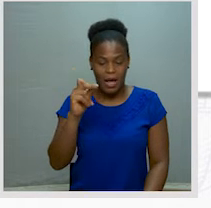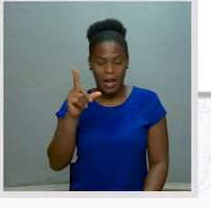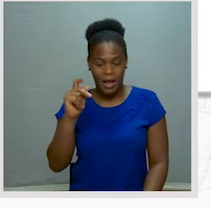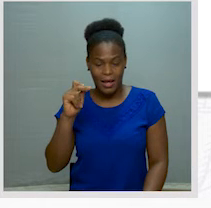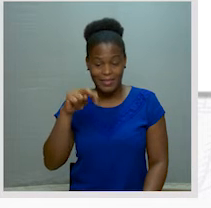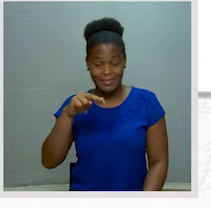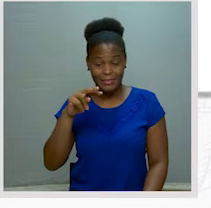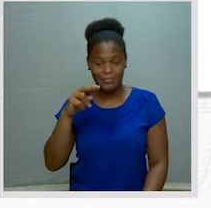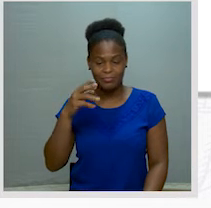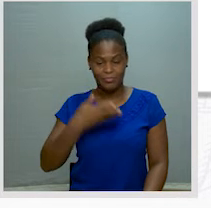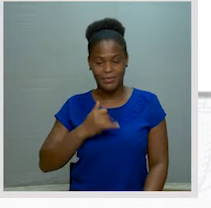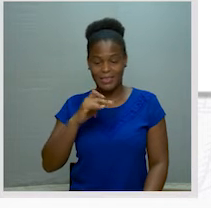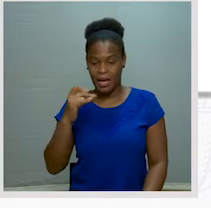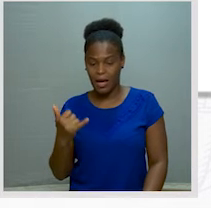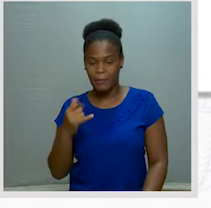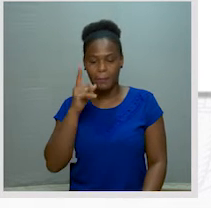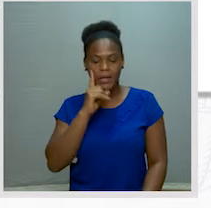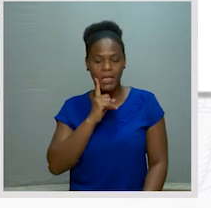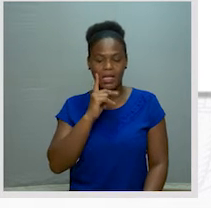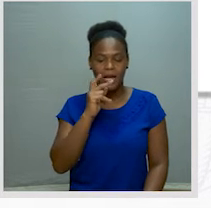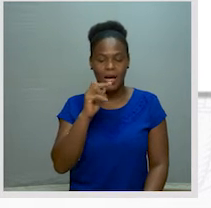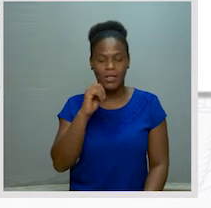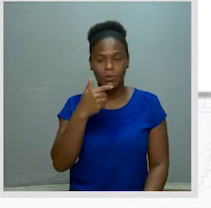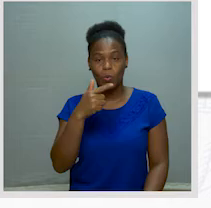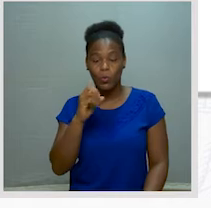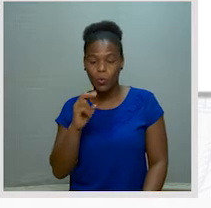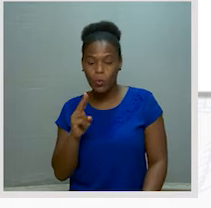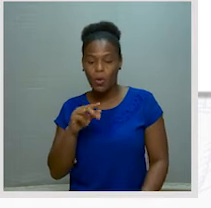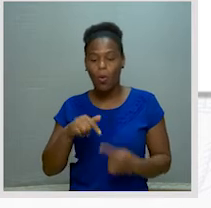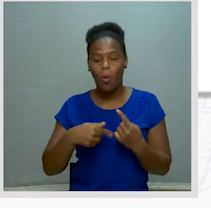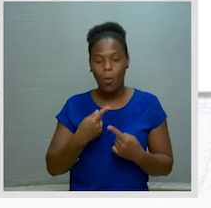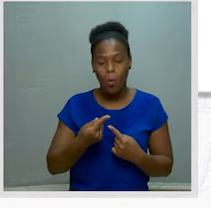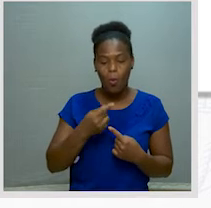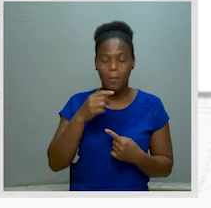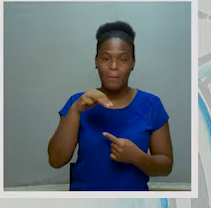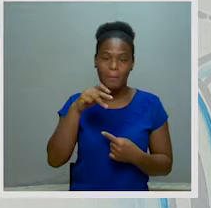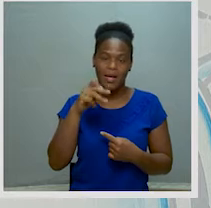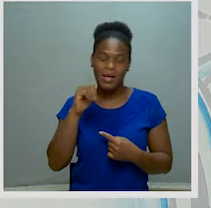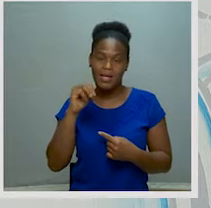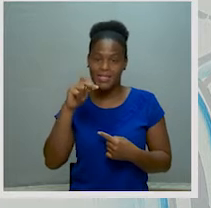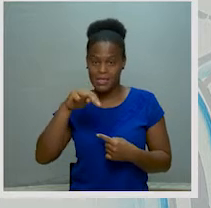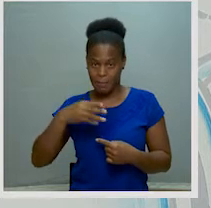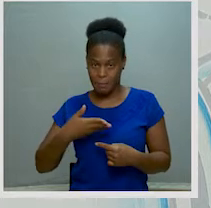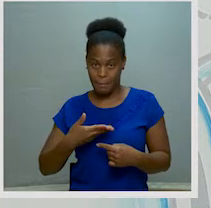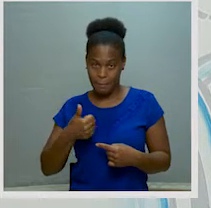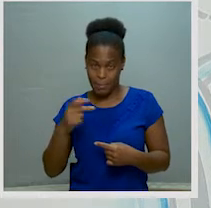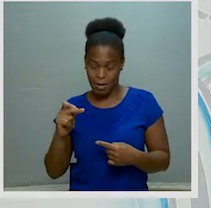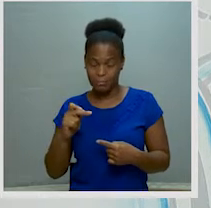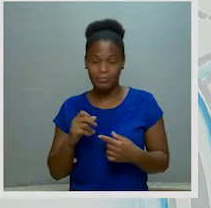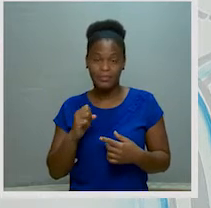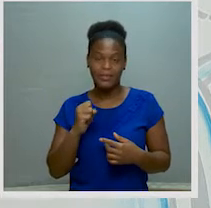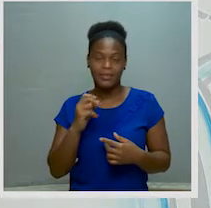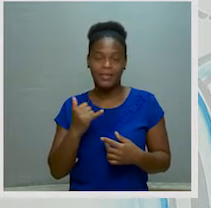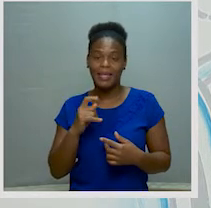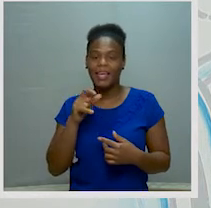vous avez Astumben et vous avez Massamba Gueye. C'est bon? Qui dit